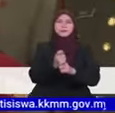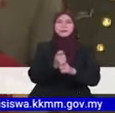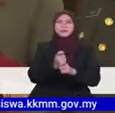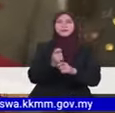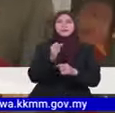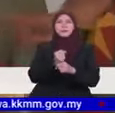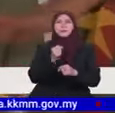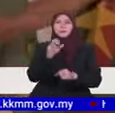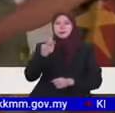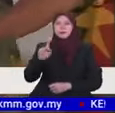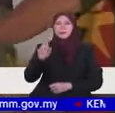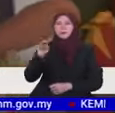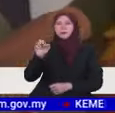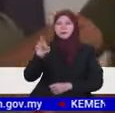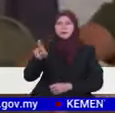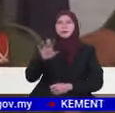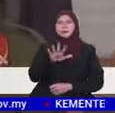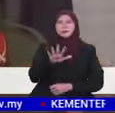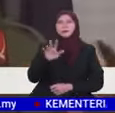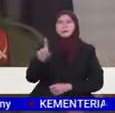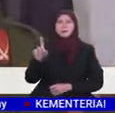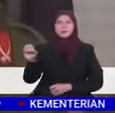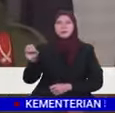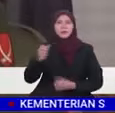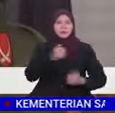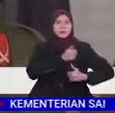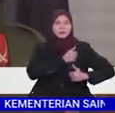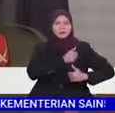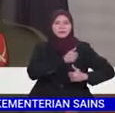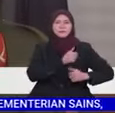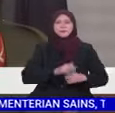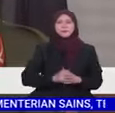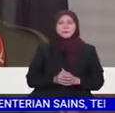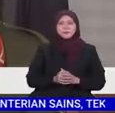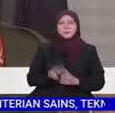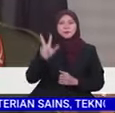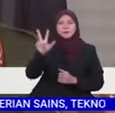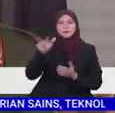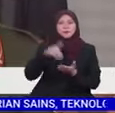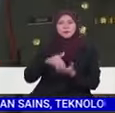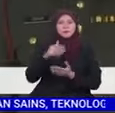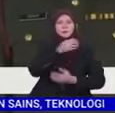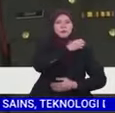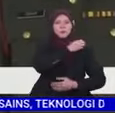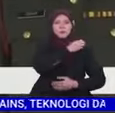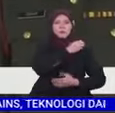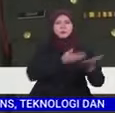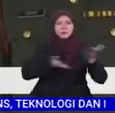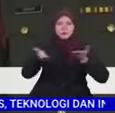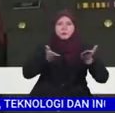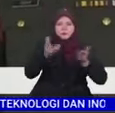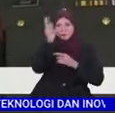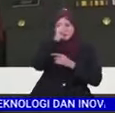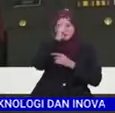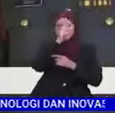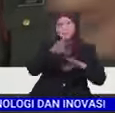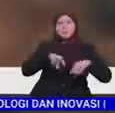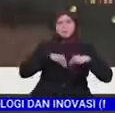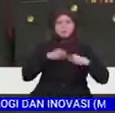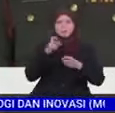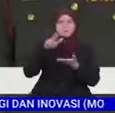sebagai Commander regimen 510 Askar wataniah Dalam pada itu tiga lagi pegawai primata Nawang pula menerima penganugerahan